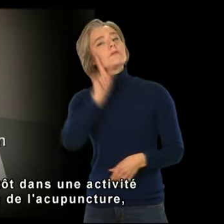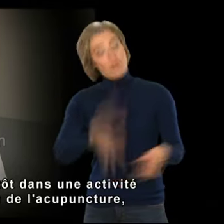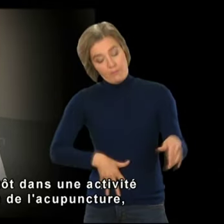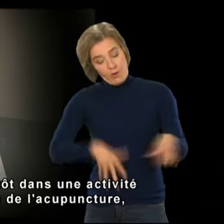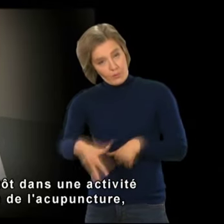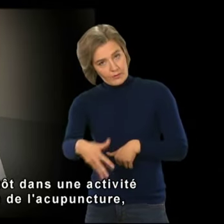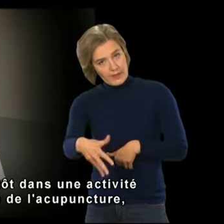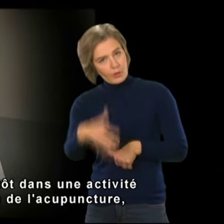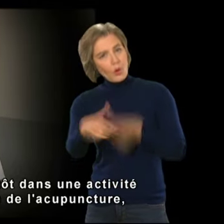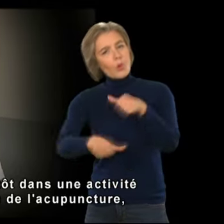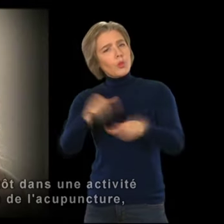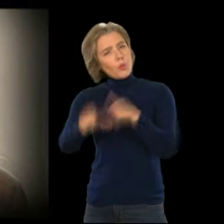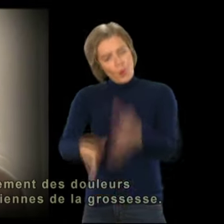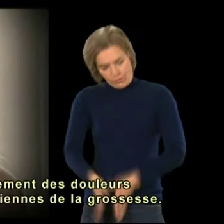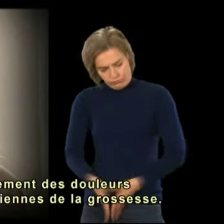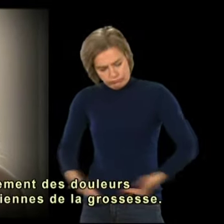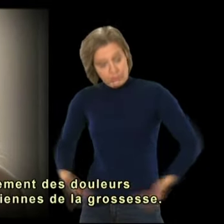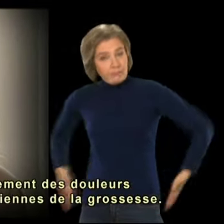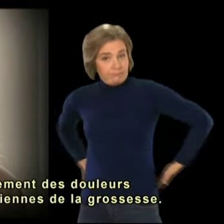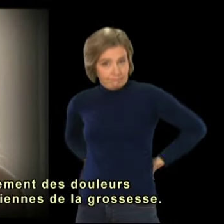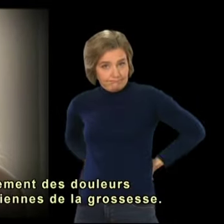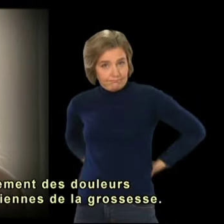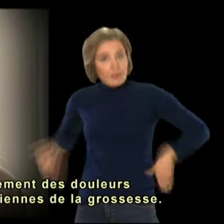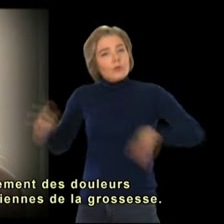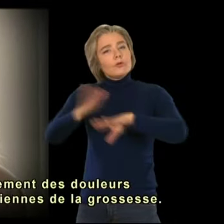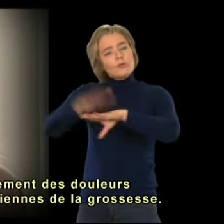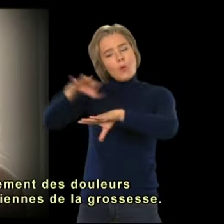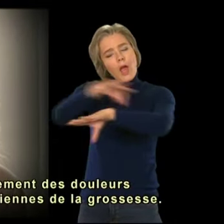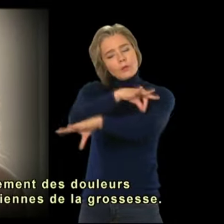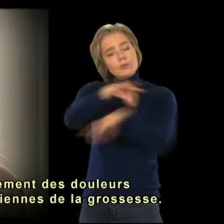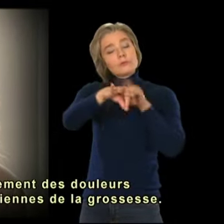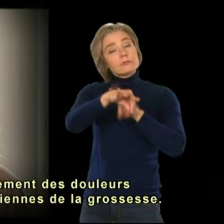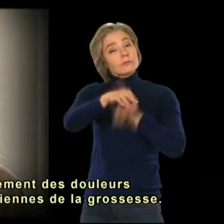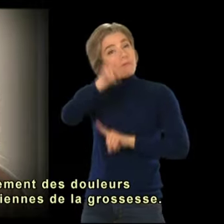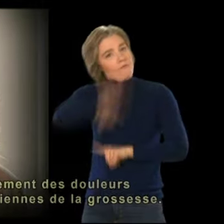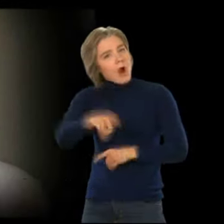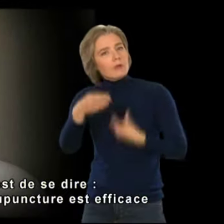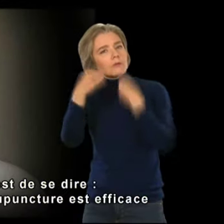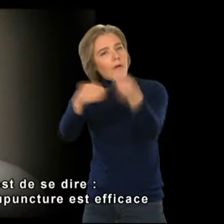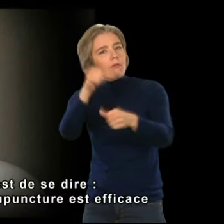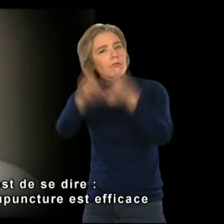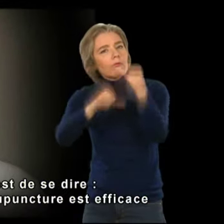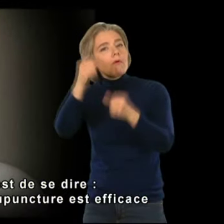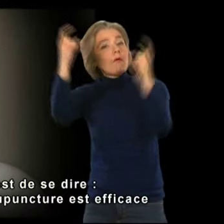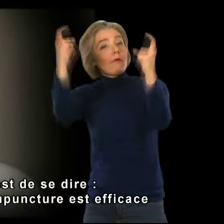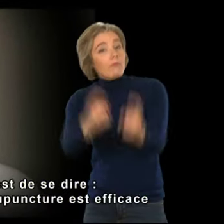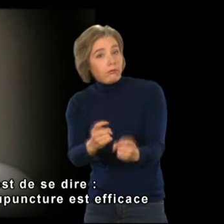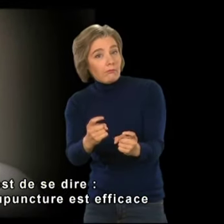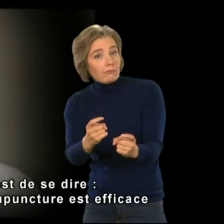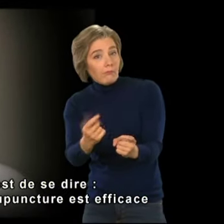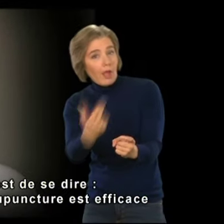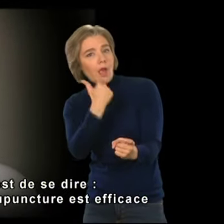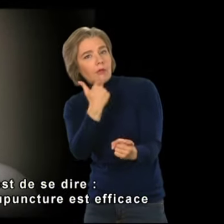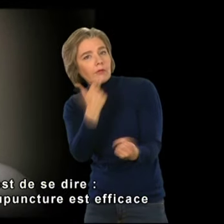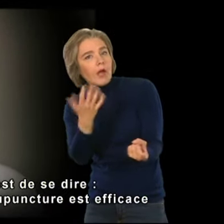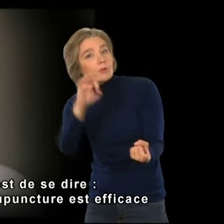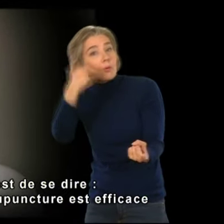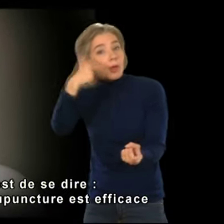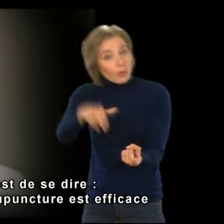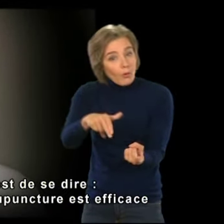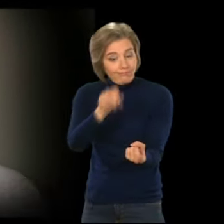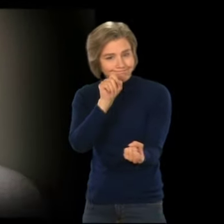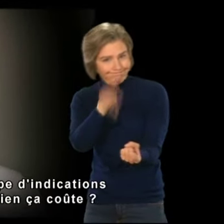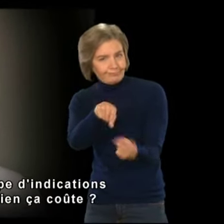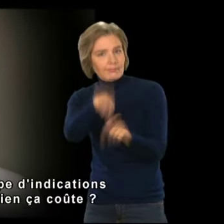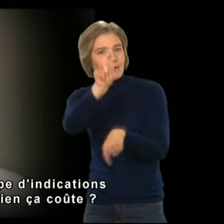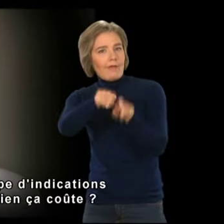d'évaluation de l'acupuncture, dans le traitement des douleurs lombaires et pelviennes de la grossesse. Le but, c'est de se dire, est-ce que l'acupuncture est efficace,